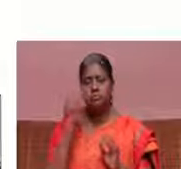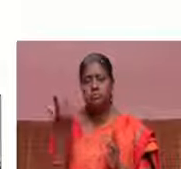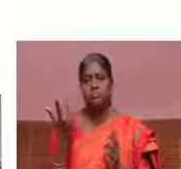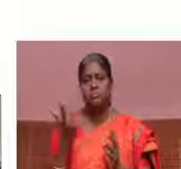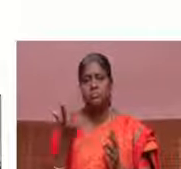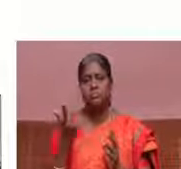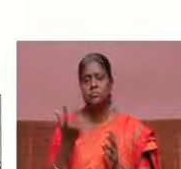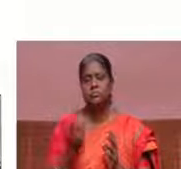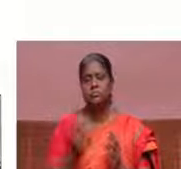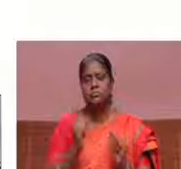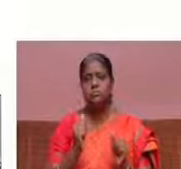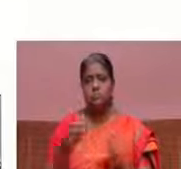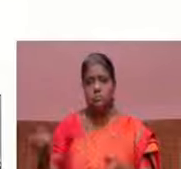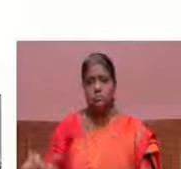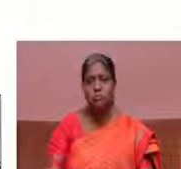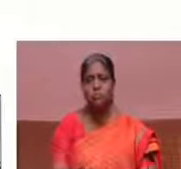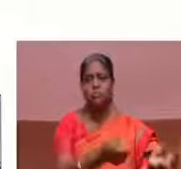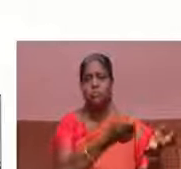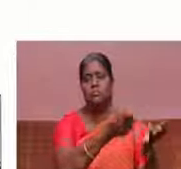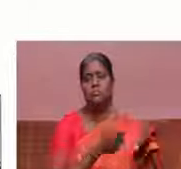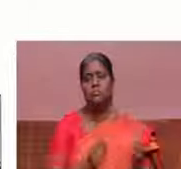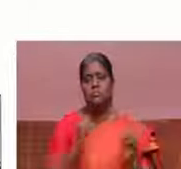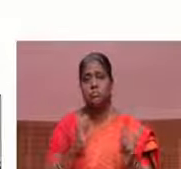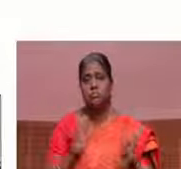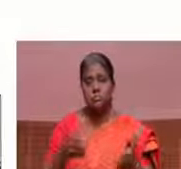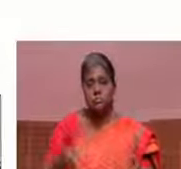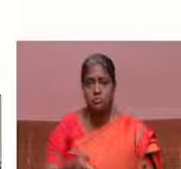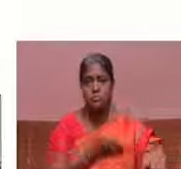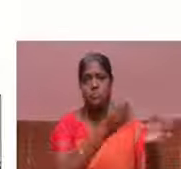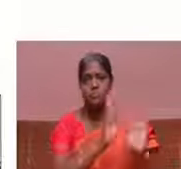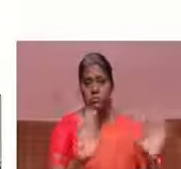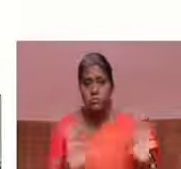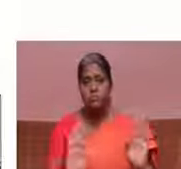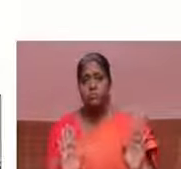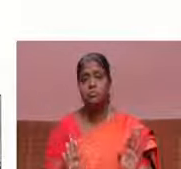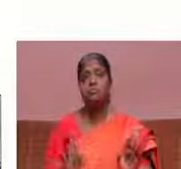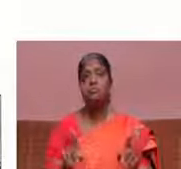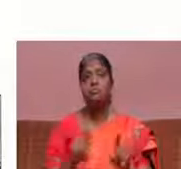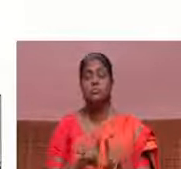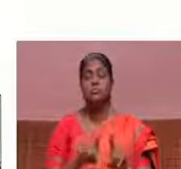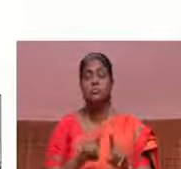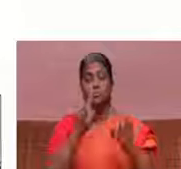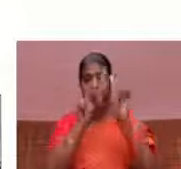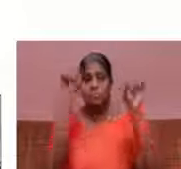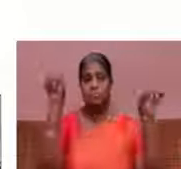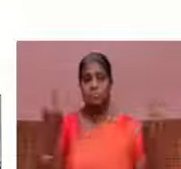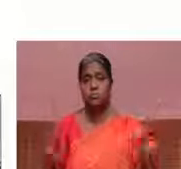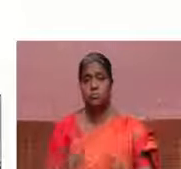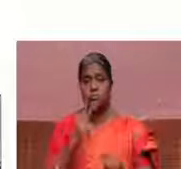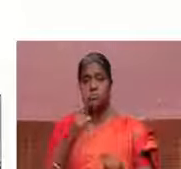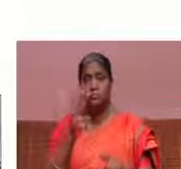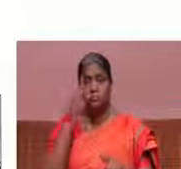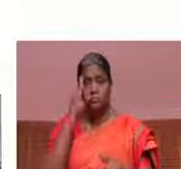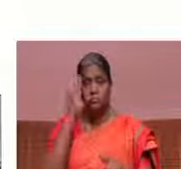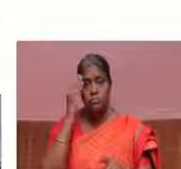கண் பார்வை தெரியாதவர்களை எப்படி அழைத்துச் செல்ல வேண்டும், எப்படி அழைத்துச் செல்லக்கூடாது என்பதை திரையில் உள்ள படத்தை கண்டு